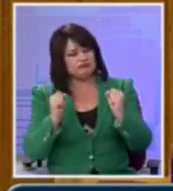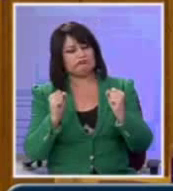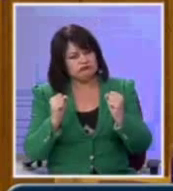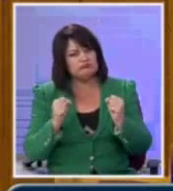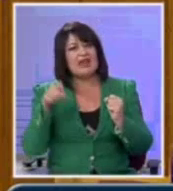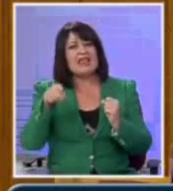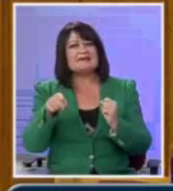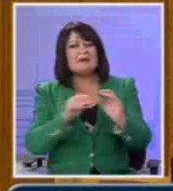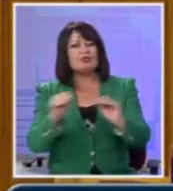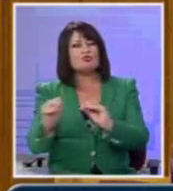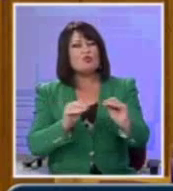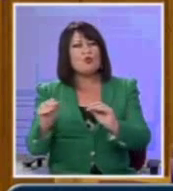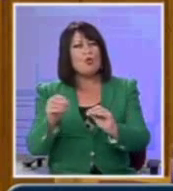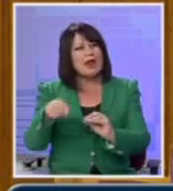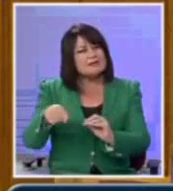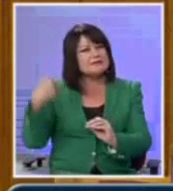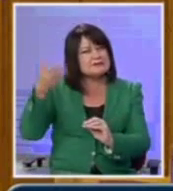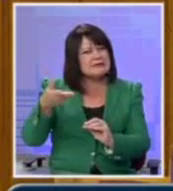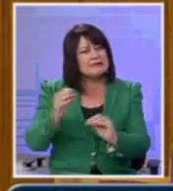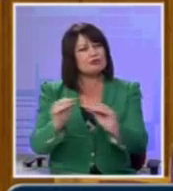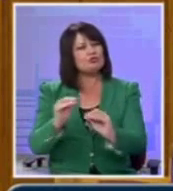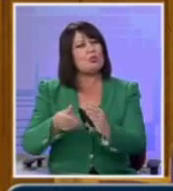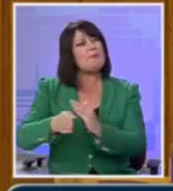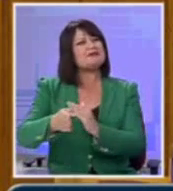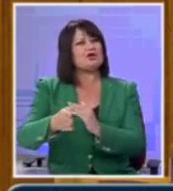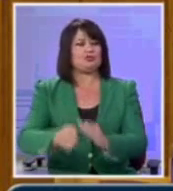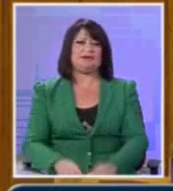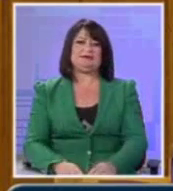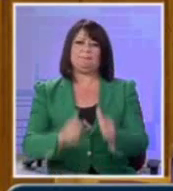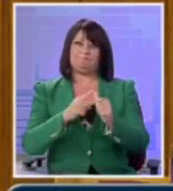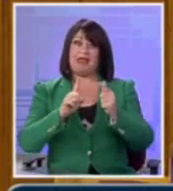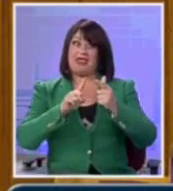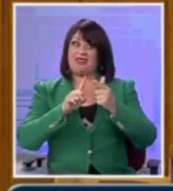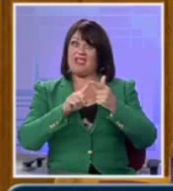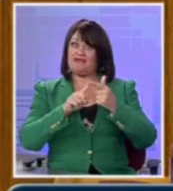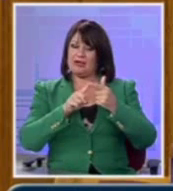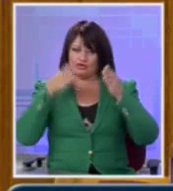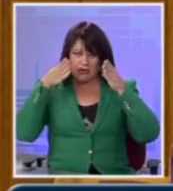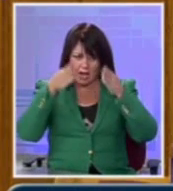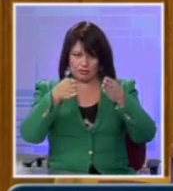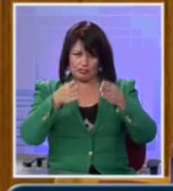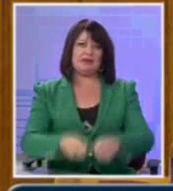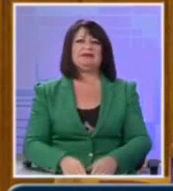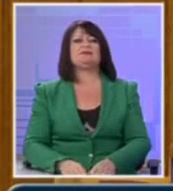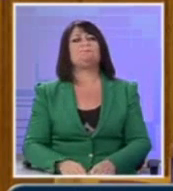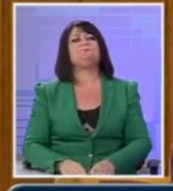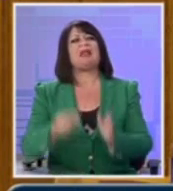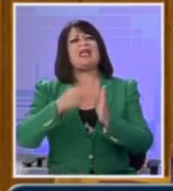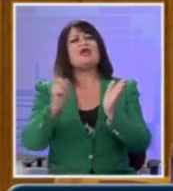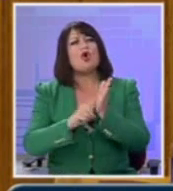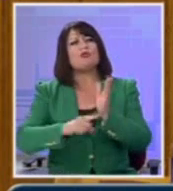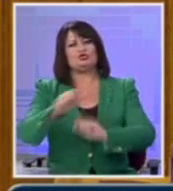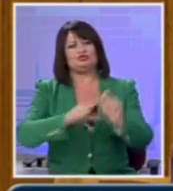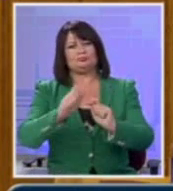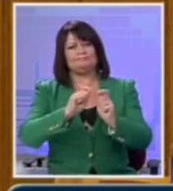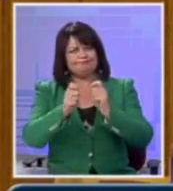τους μεταπράτες. Ιστορικά το κάνετε αυτό. Δεύτερος άξονας. Οι θεσμικές και διαδικαστικές αλλαγές και η επιτάχυνση